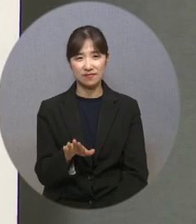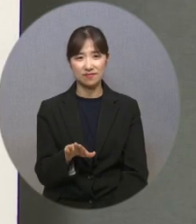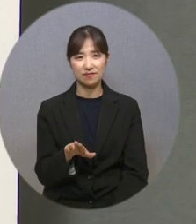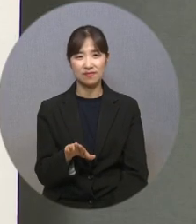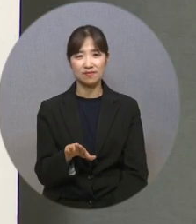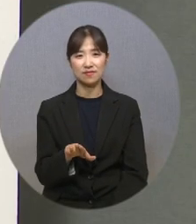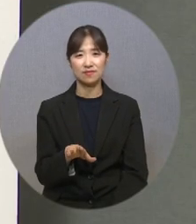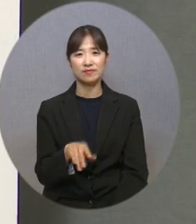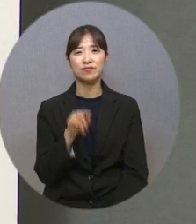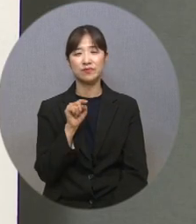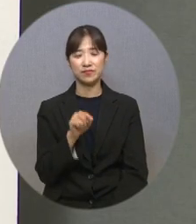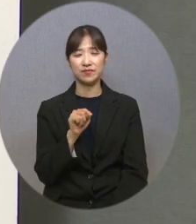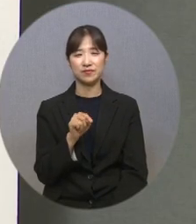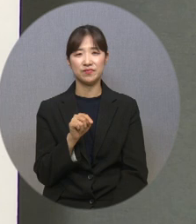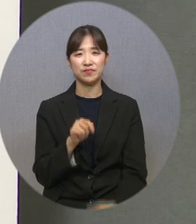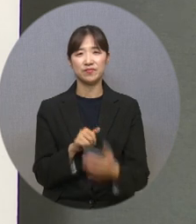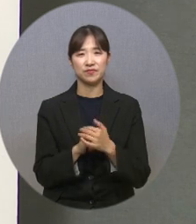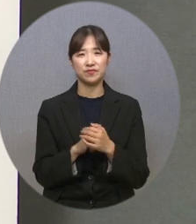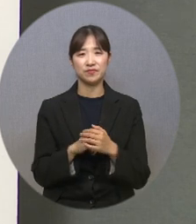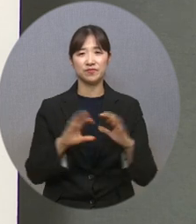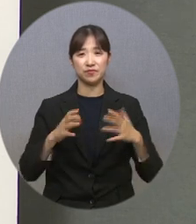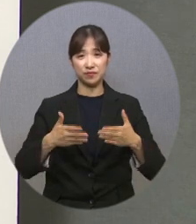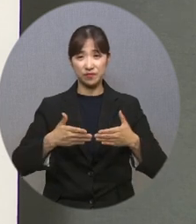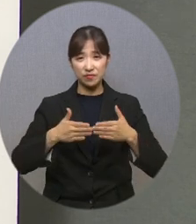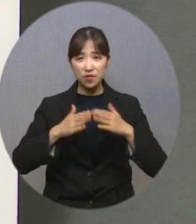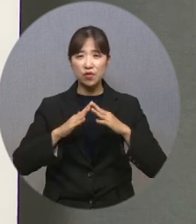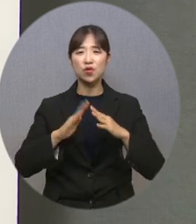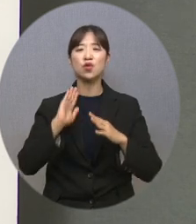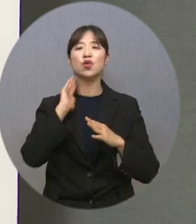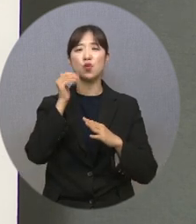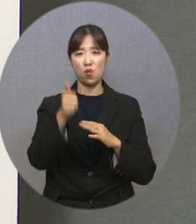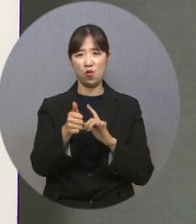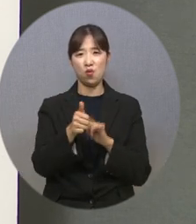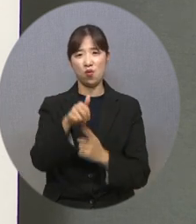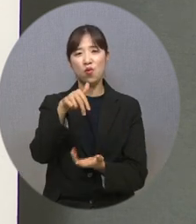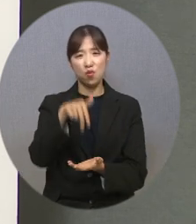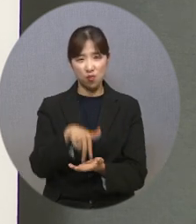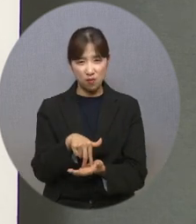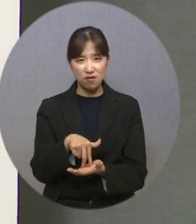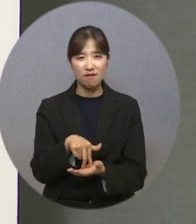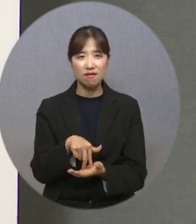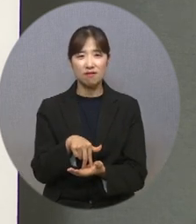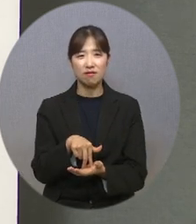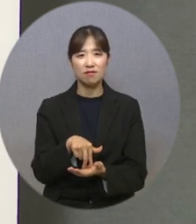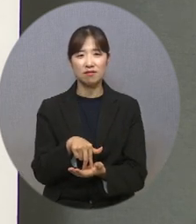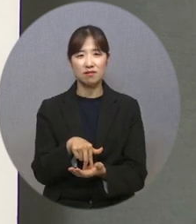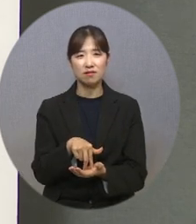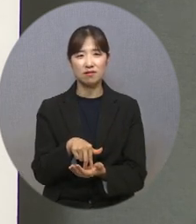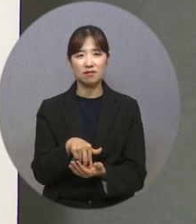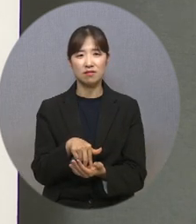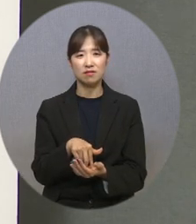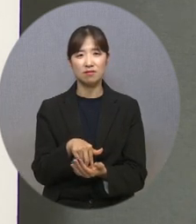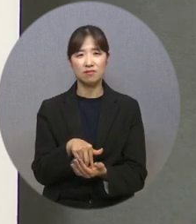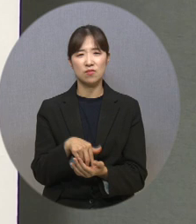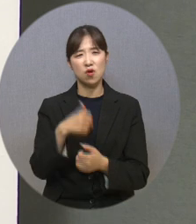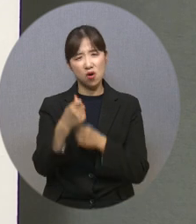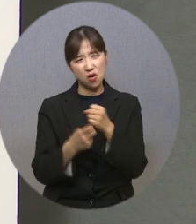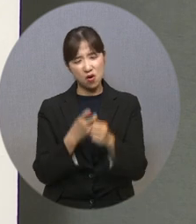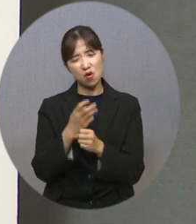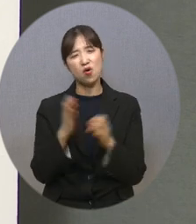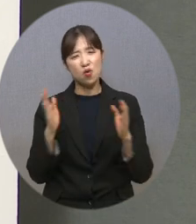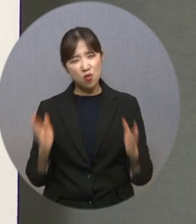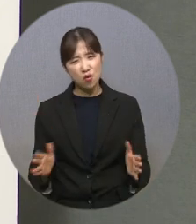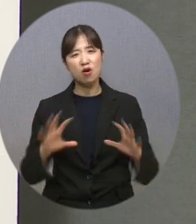했지만은 그래도 뭔가 건국 대통령이 건국을 하면서 몇 년 동안에